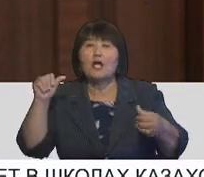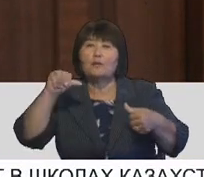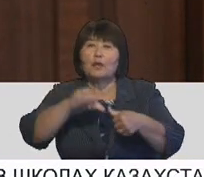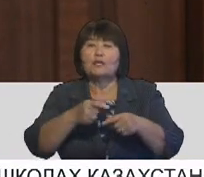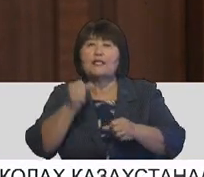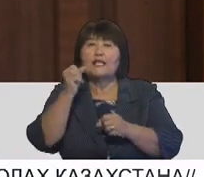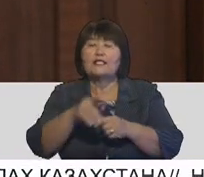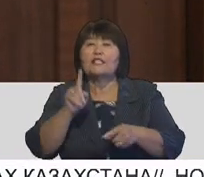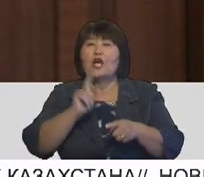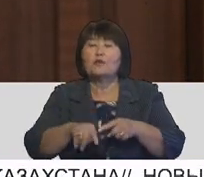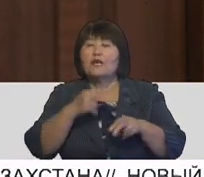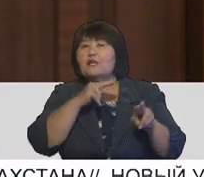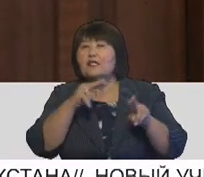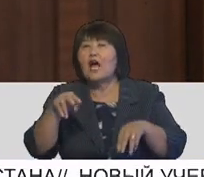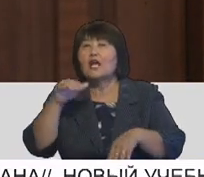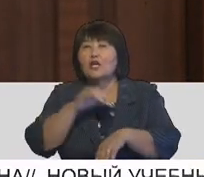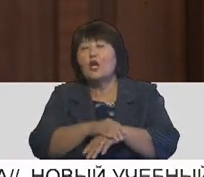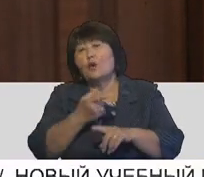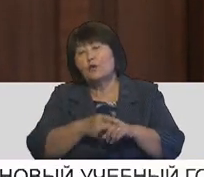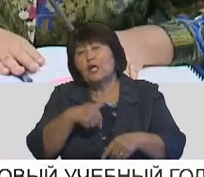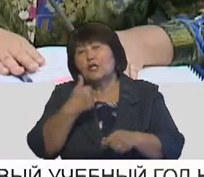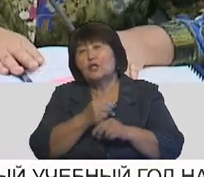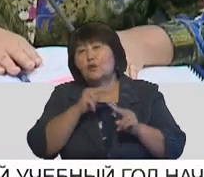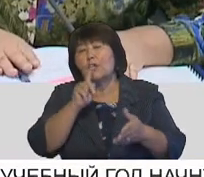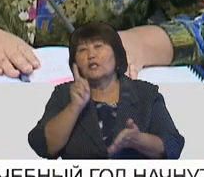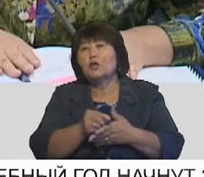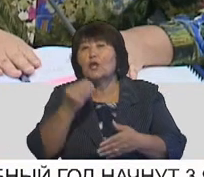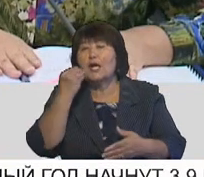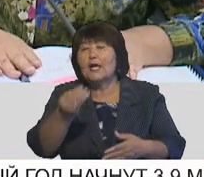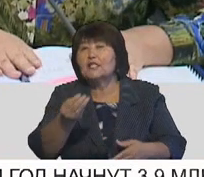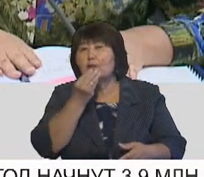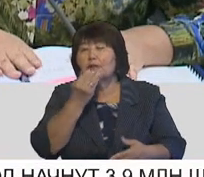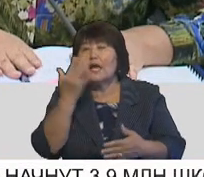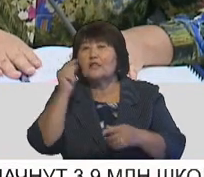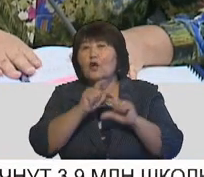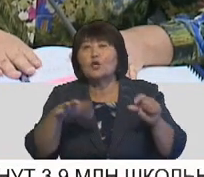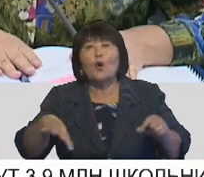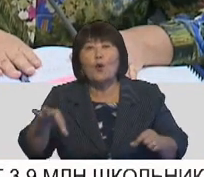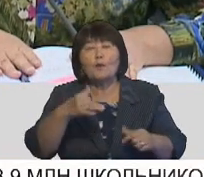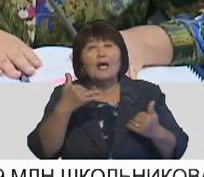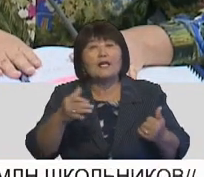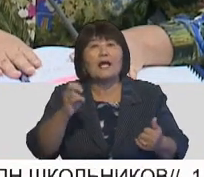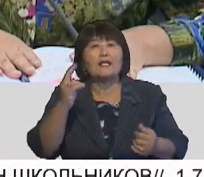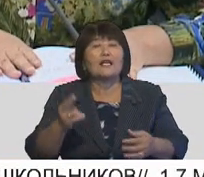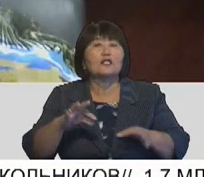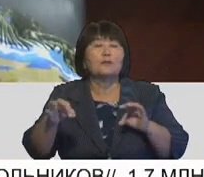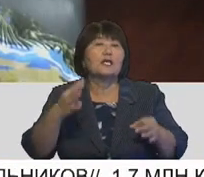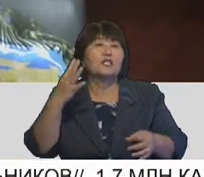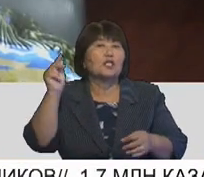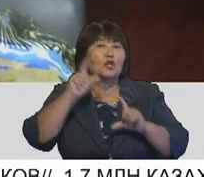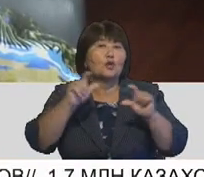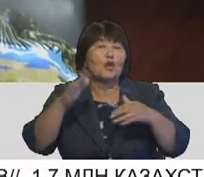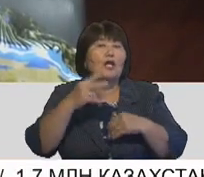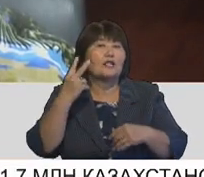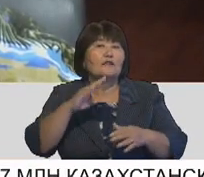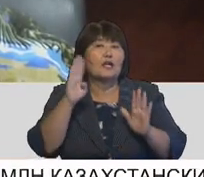к центру оперативного реагирования. На особом контроле должно быть качество питания в школах. В области в рамках нацпроекта строятся 4 школы. 2